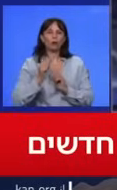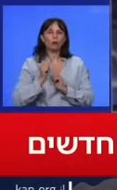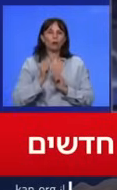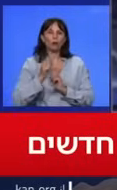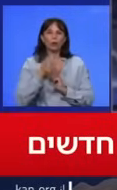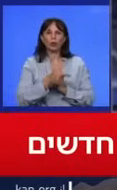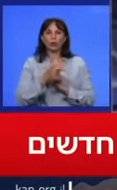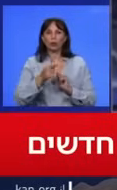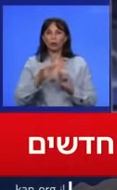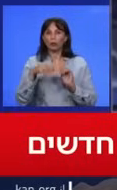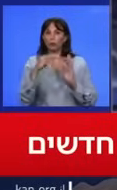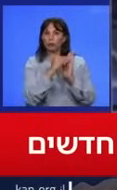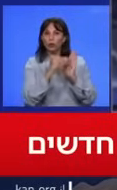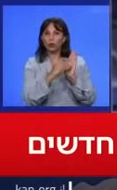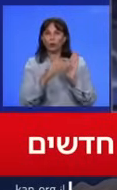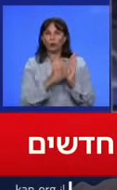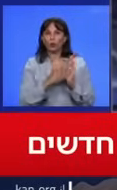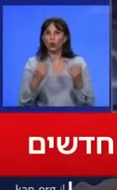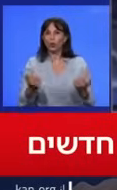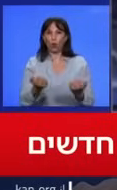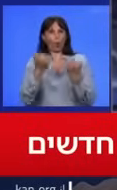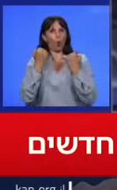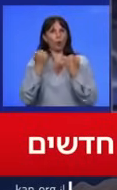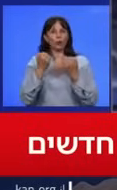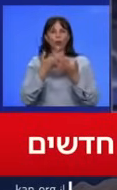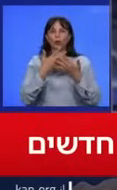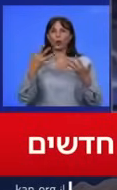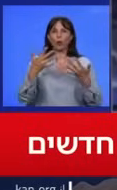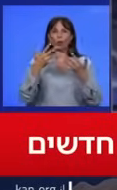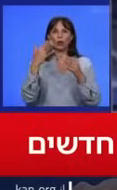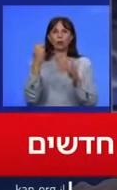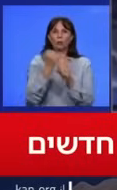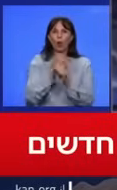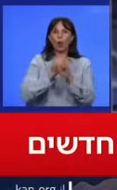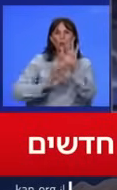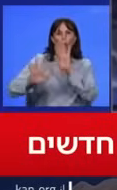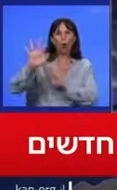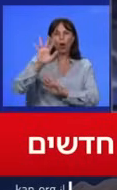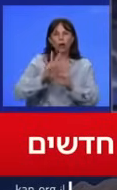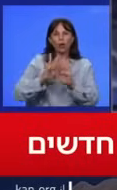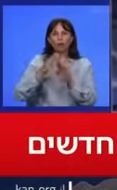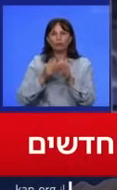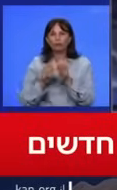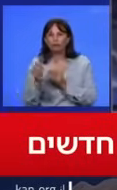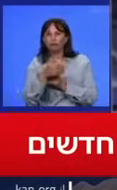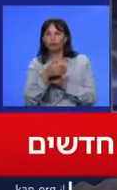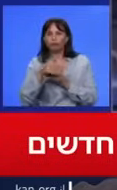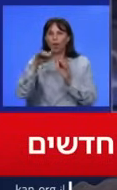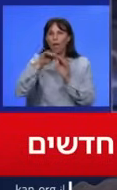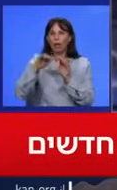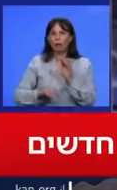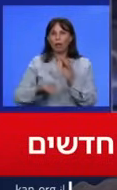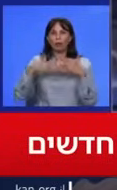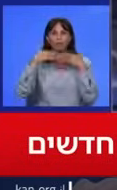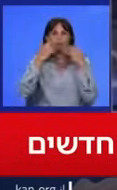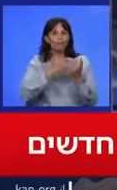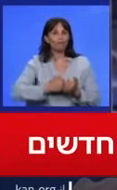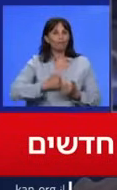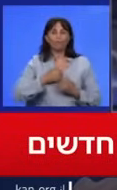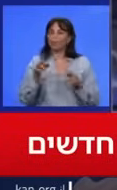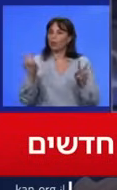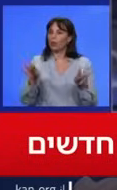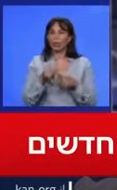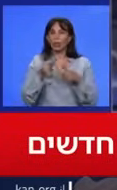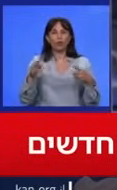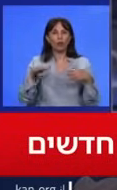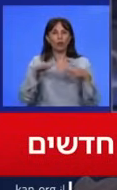הזה. כוחות אדירים, בעלי אג'נדות, פועלים מאחורי הקלעים להנמיך את הפרשה. לצערי, לא ניתן לפרסם את כל